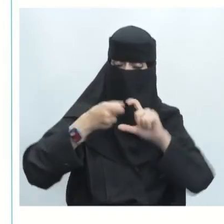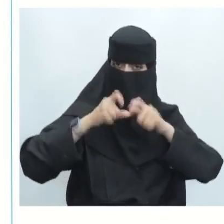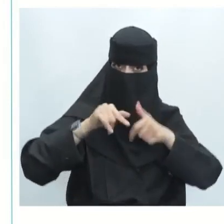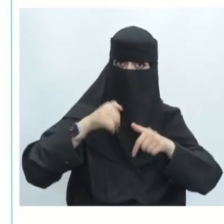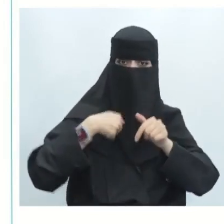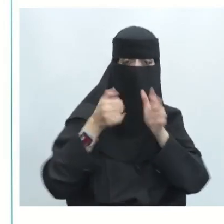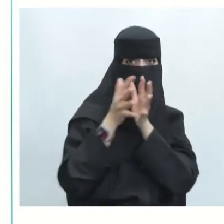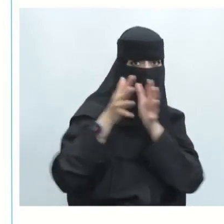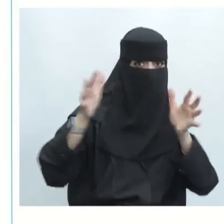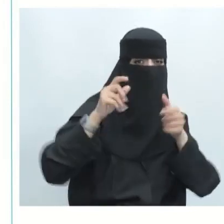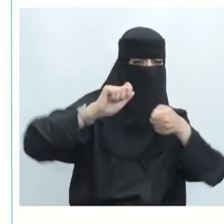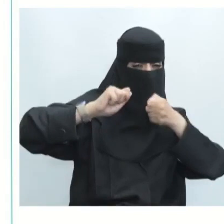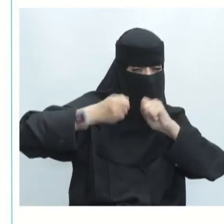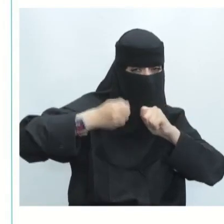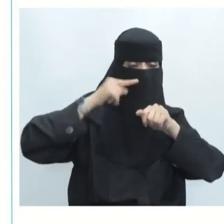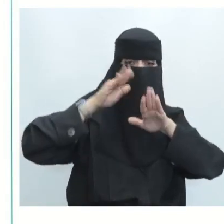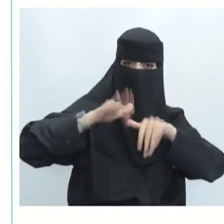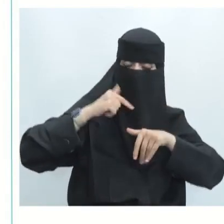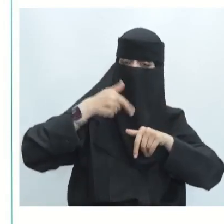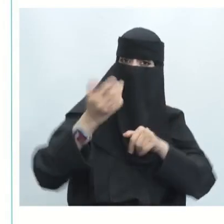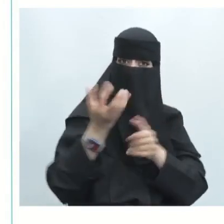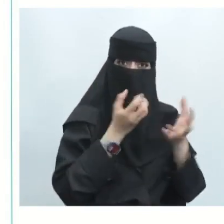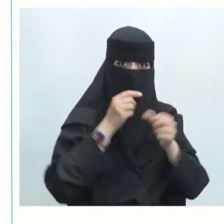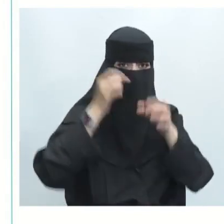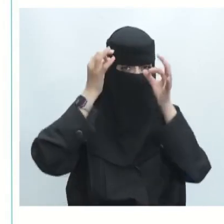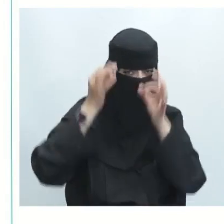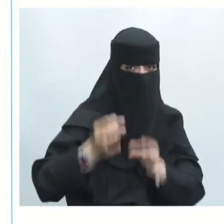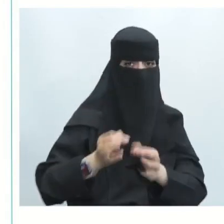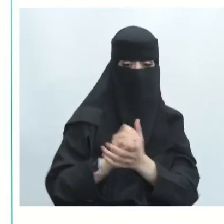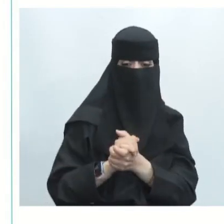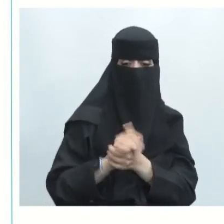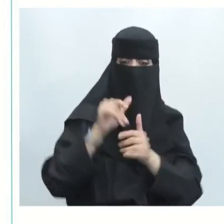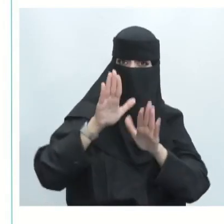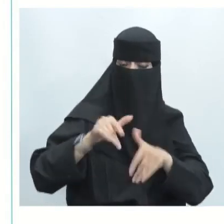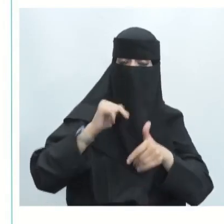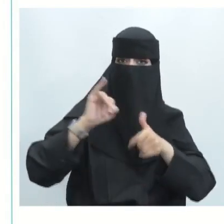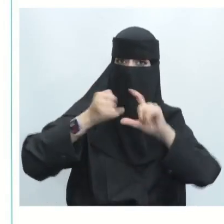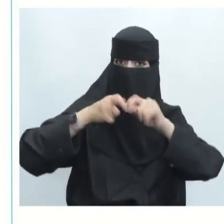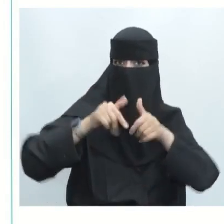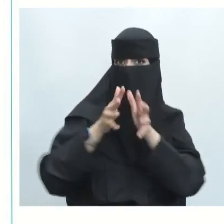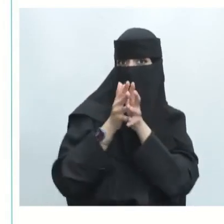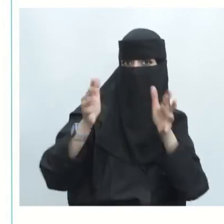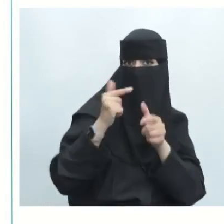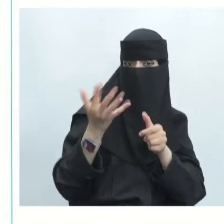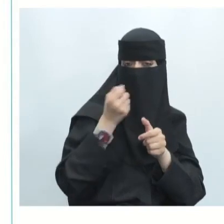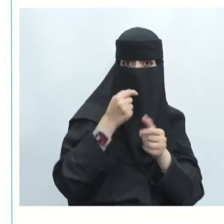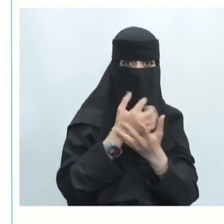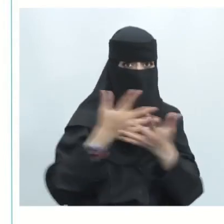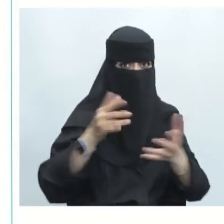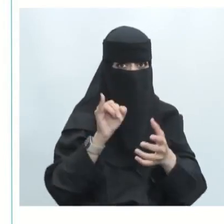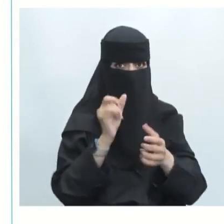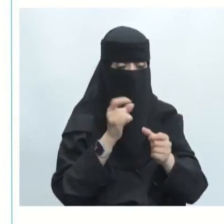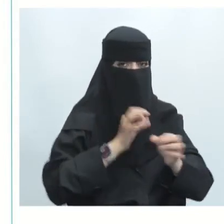ومعقده اذا سيكون الامر بالتاكيد يحتاج الى دقه المنظمات الكبيره تتطلب كثيرا من